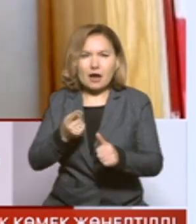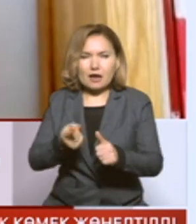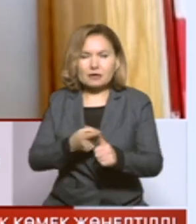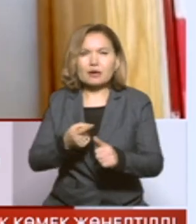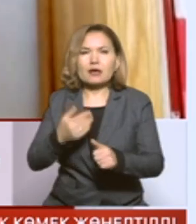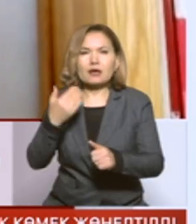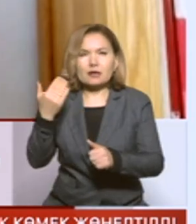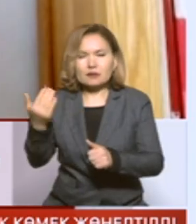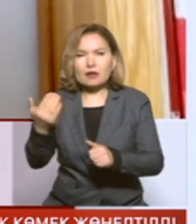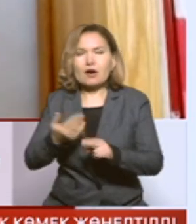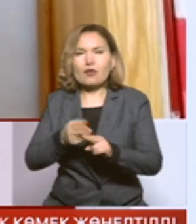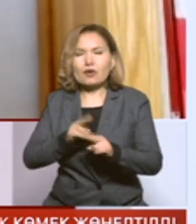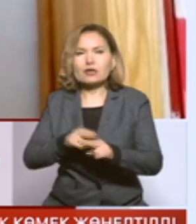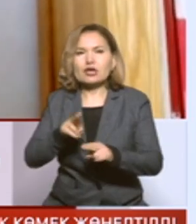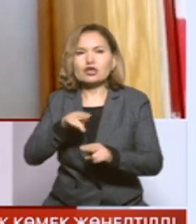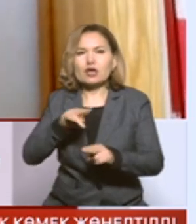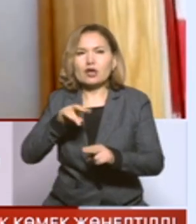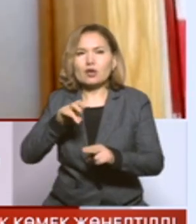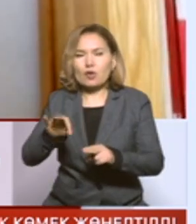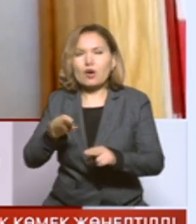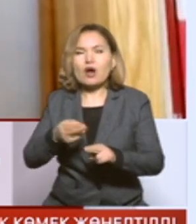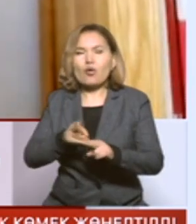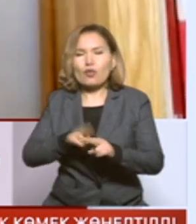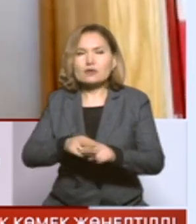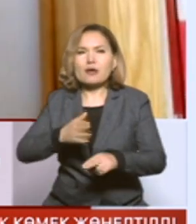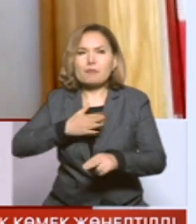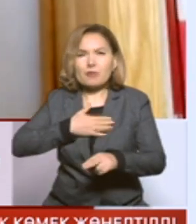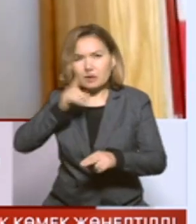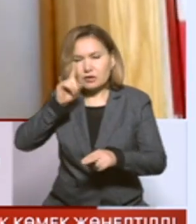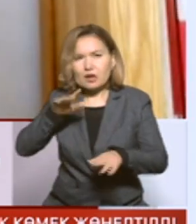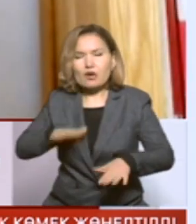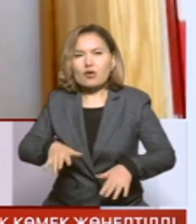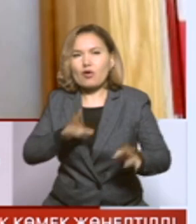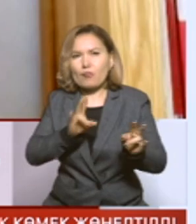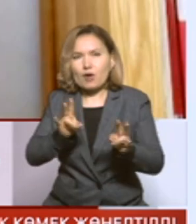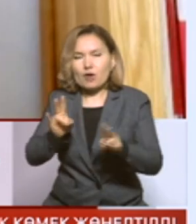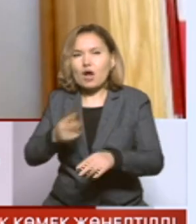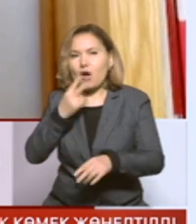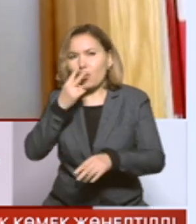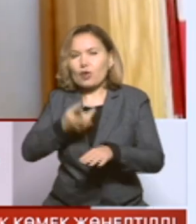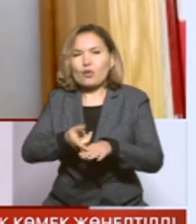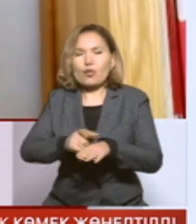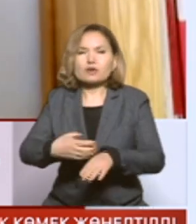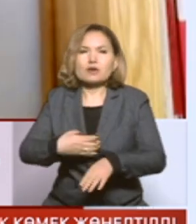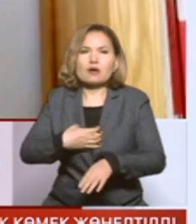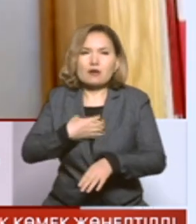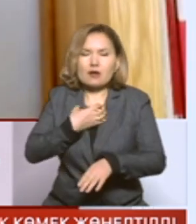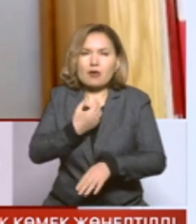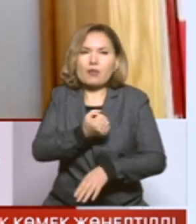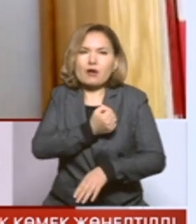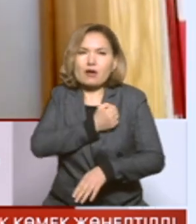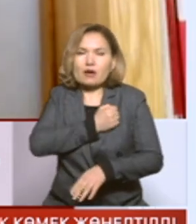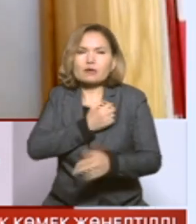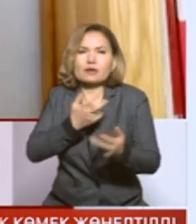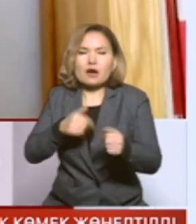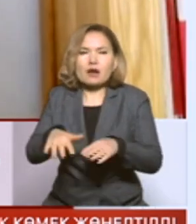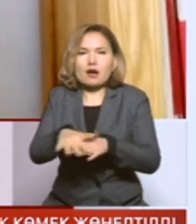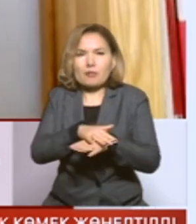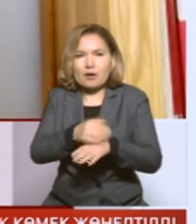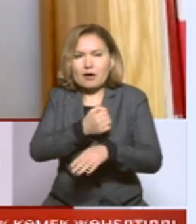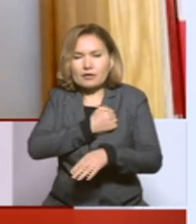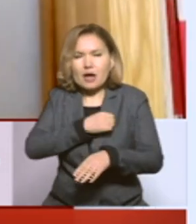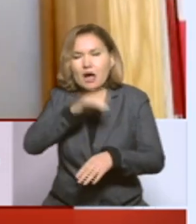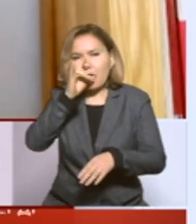Елдеріңізде болып жатқан су тасқыны зардаптары туралы хабардармыз. Халықтың мал мүлігі суға кеткенін естіп, қабырғамыз қайысты.